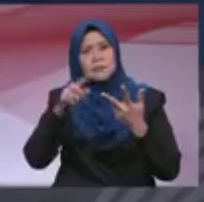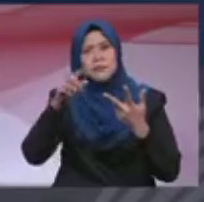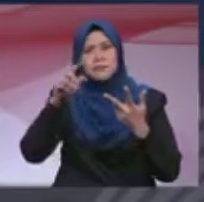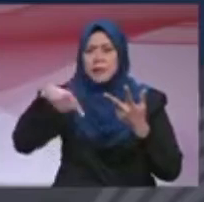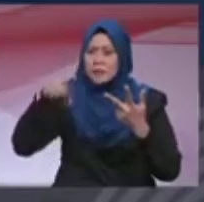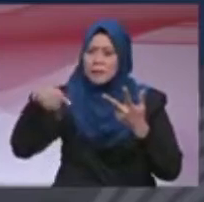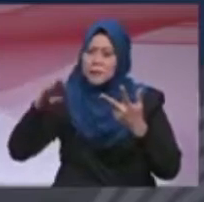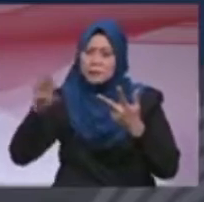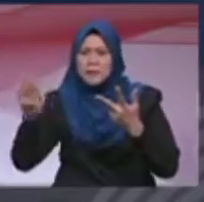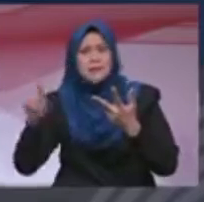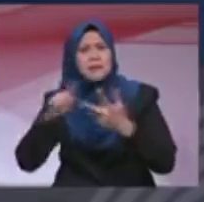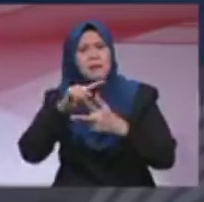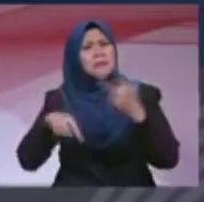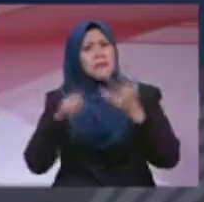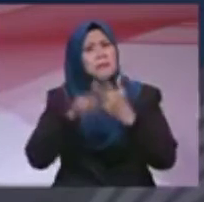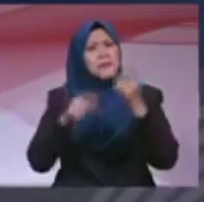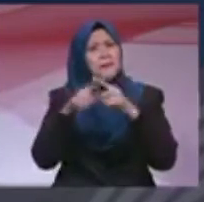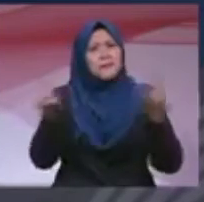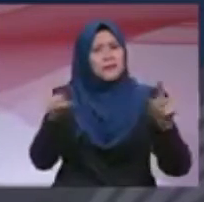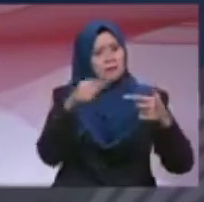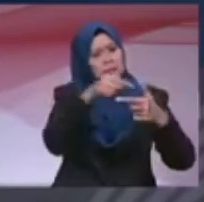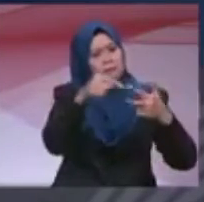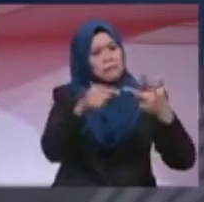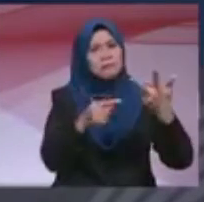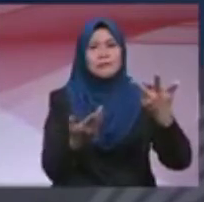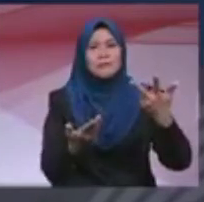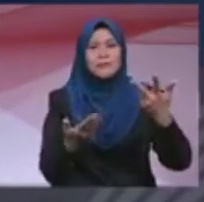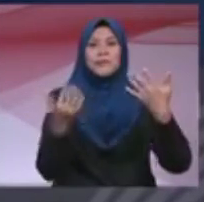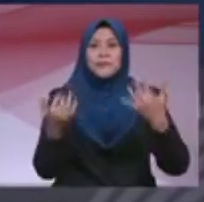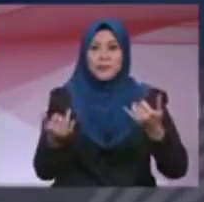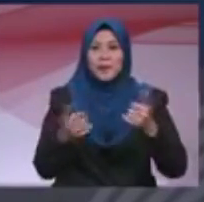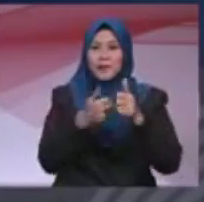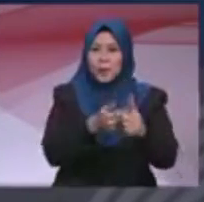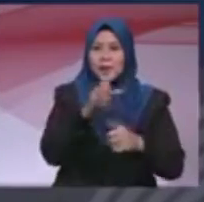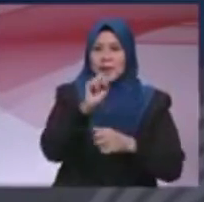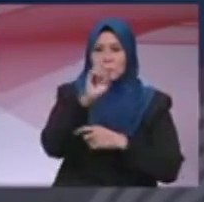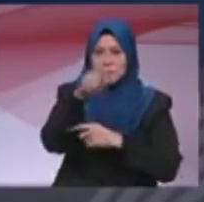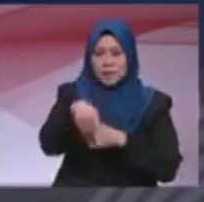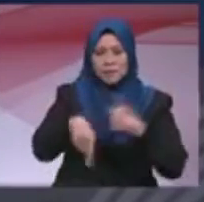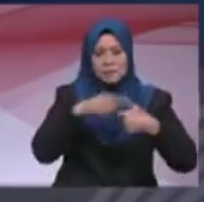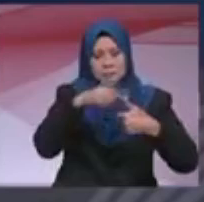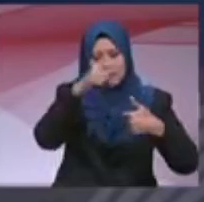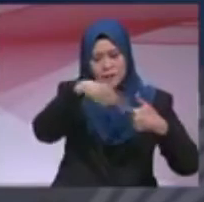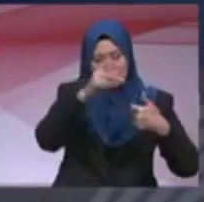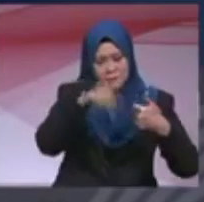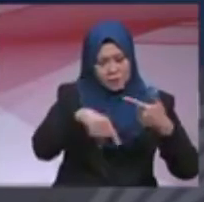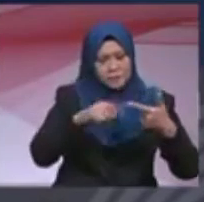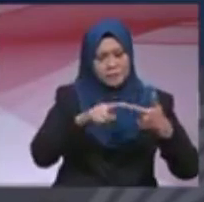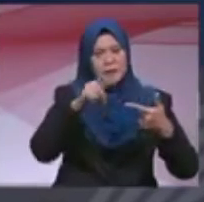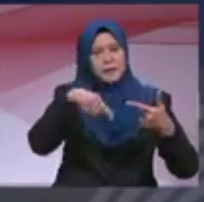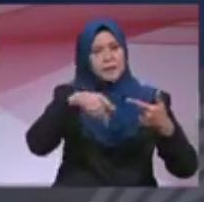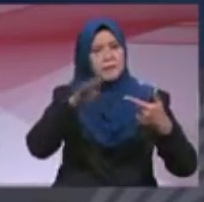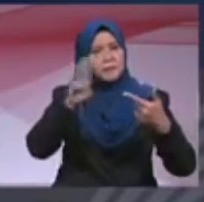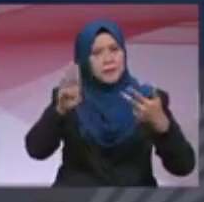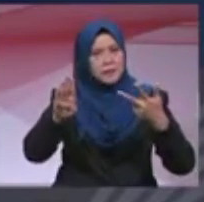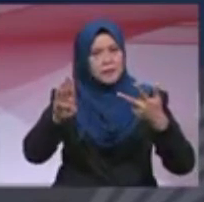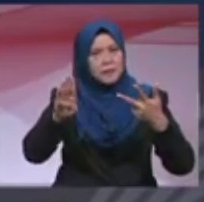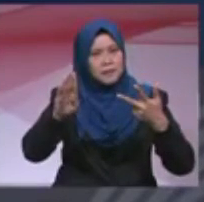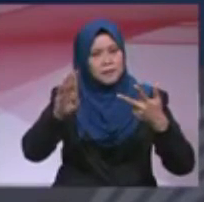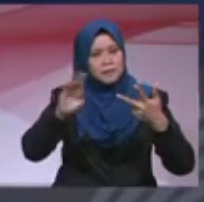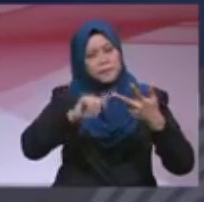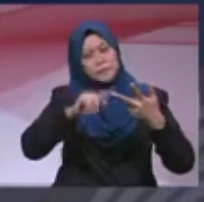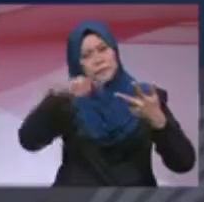MCO. Okay, SOP yang ada di kedisken semua, sama ada PKP, PKPB atau